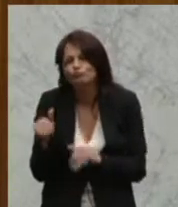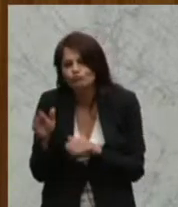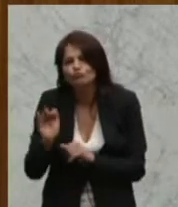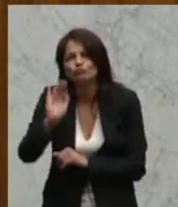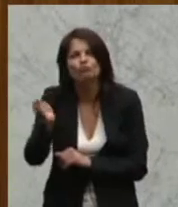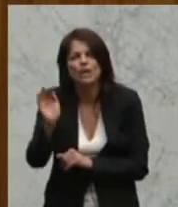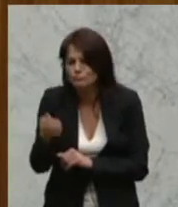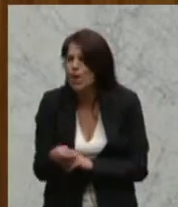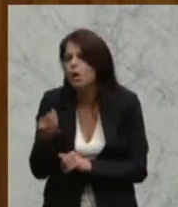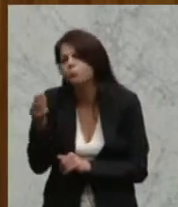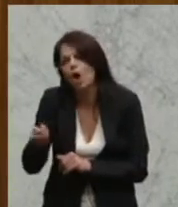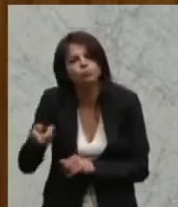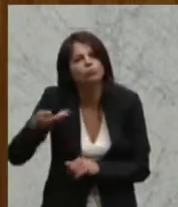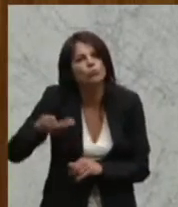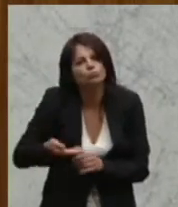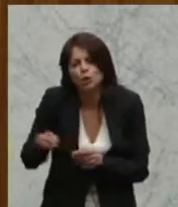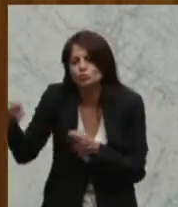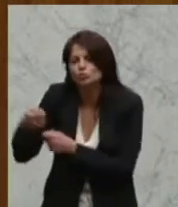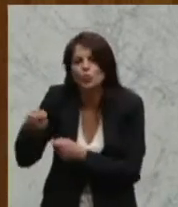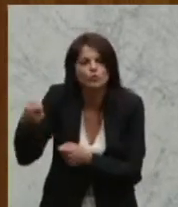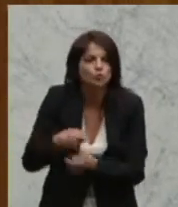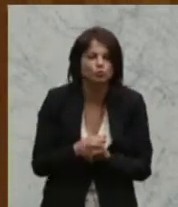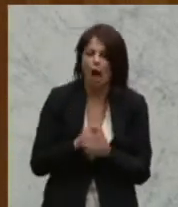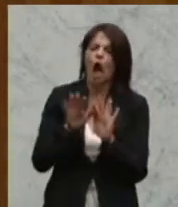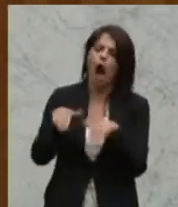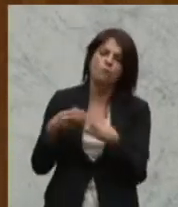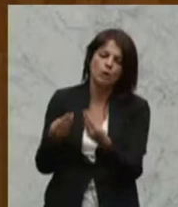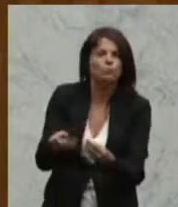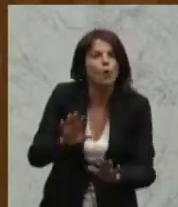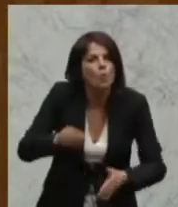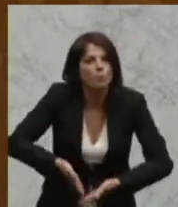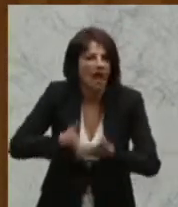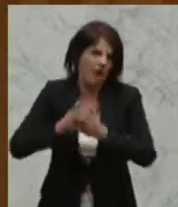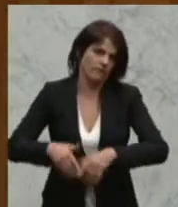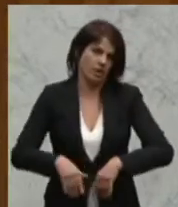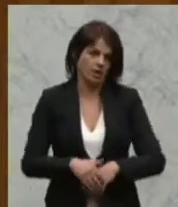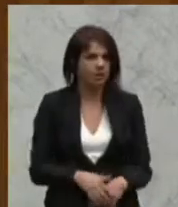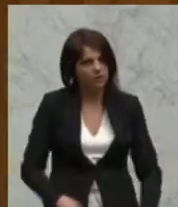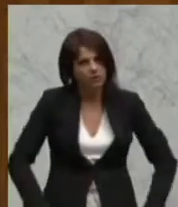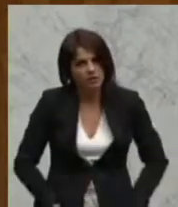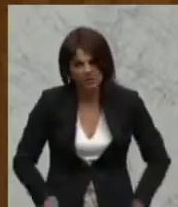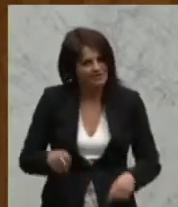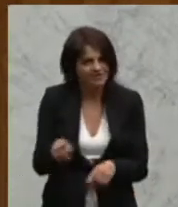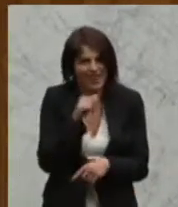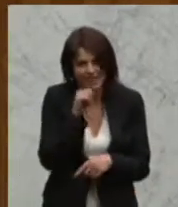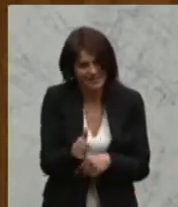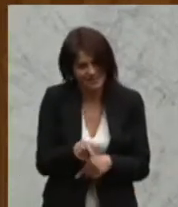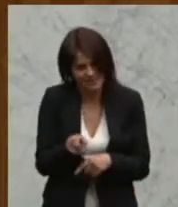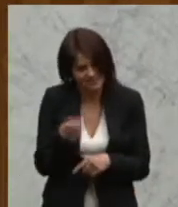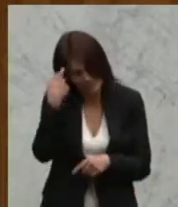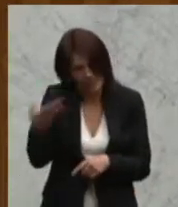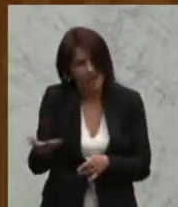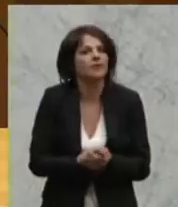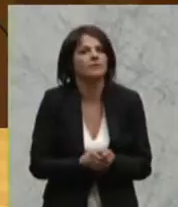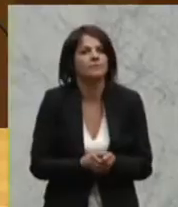es gibt eher einen Mietzuschuss, es gibt eher eine Wohnbeihilfe. Das ist nicht der Punkt, sehr geehrte Damen und